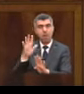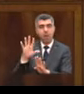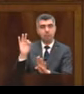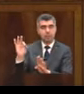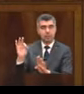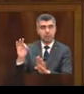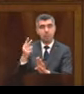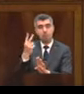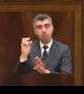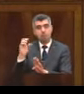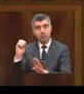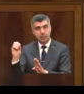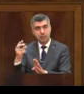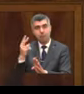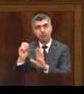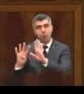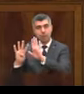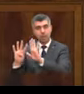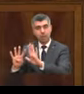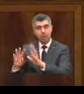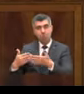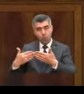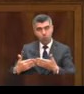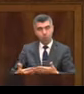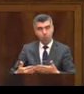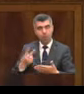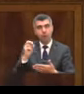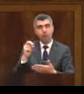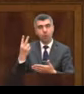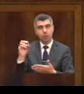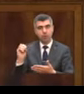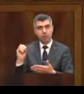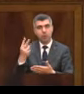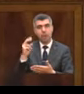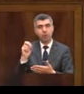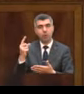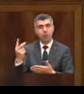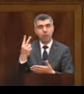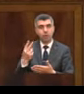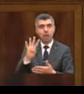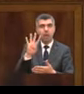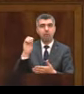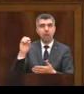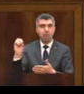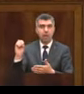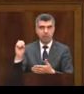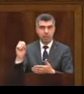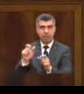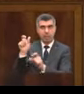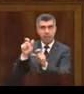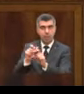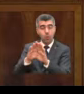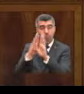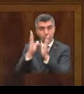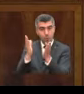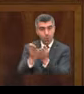أو 200 استفدت في 2019، اليوم مباراة 2020-2021 400 شخص في وضعية إعاقة. في المحصلة في